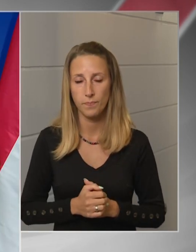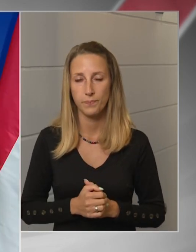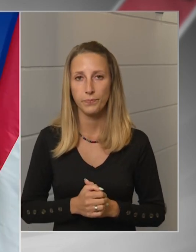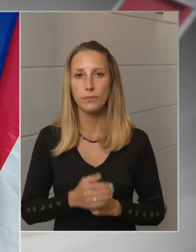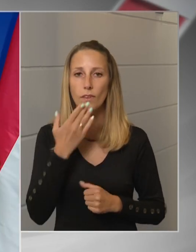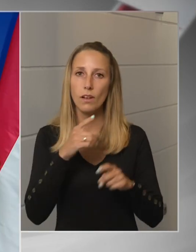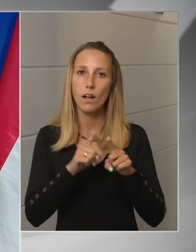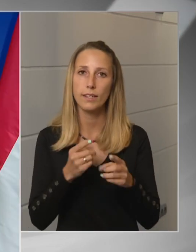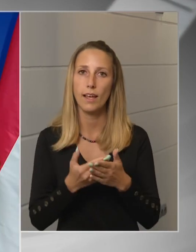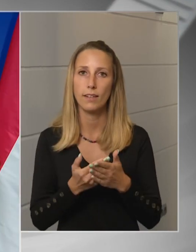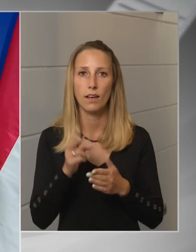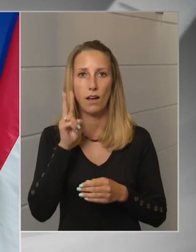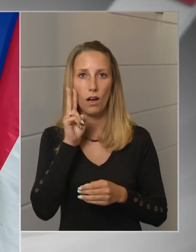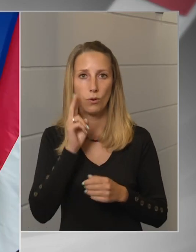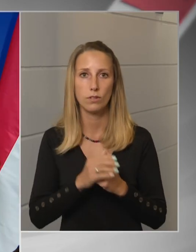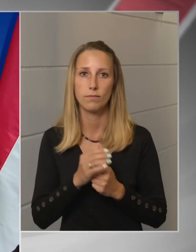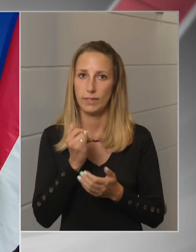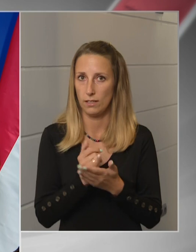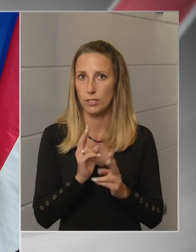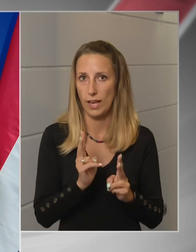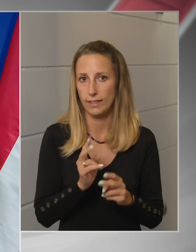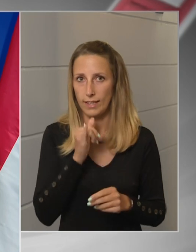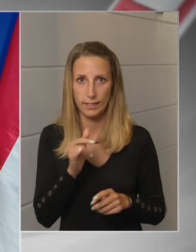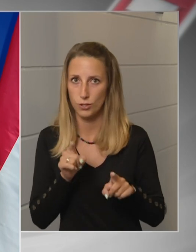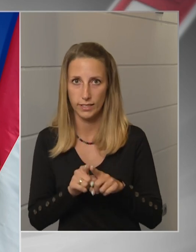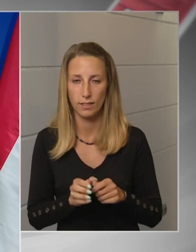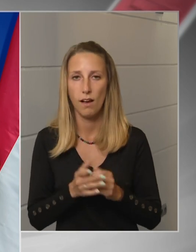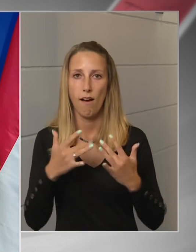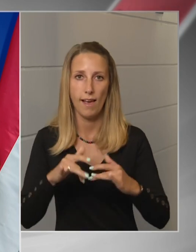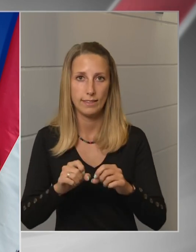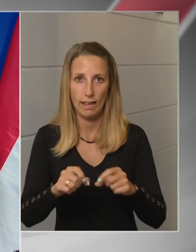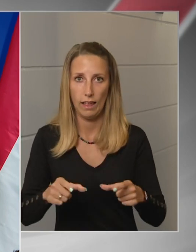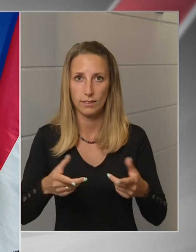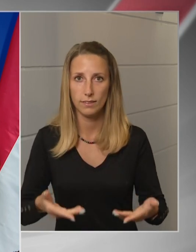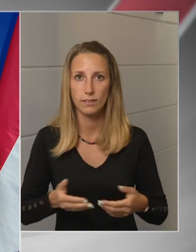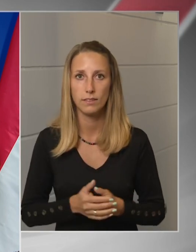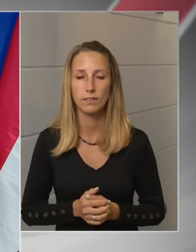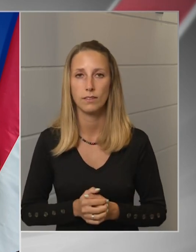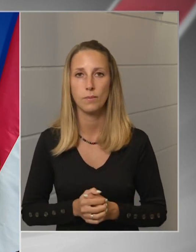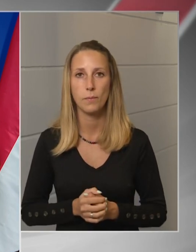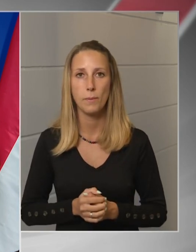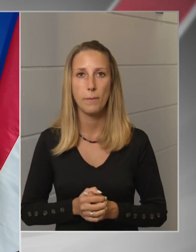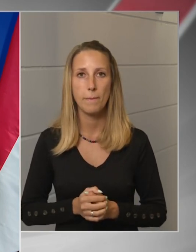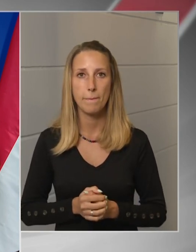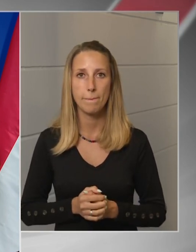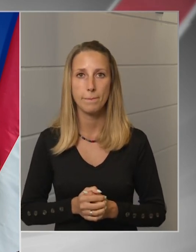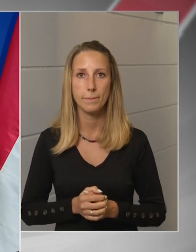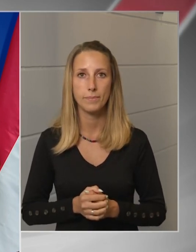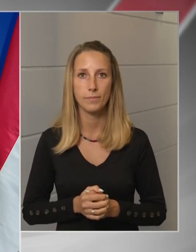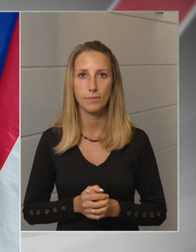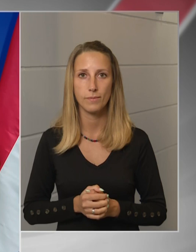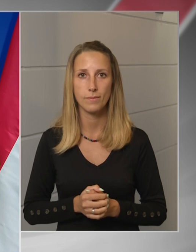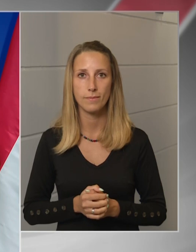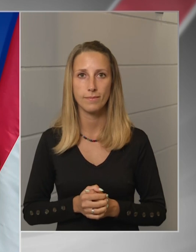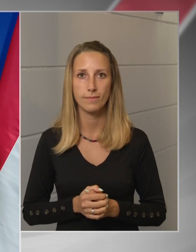Ha így lenne, akkor még akár önnek igaza is lehetne, de nincs így. Ugyanis a helyzet az az, hogy a